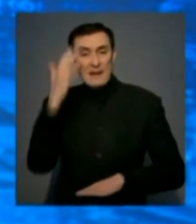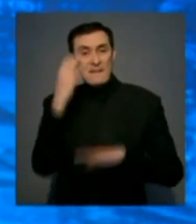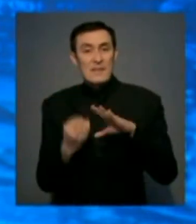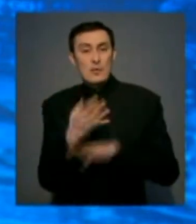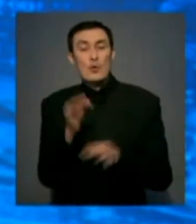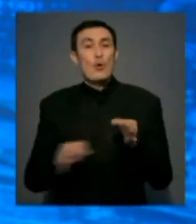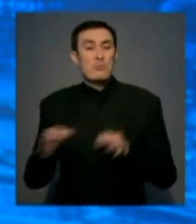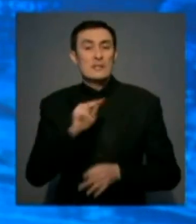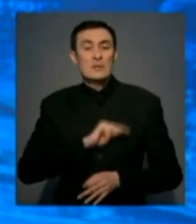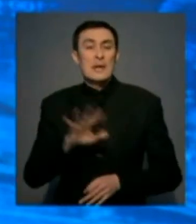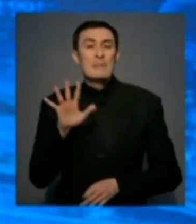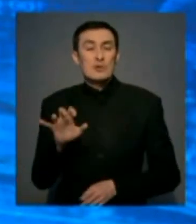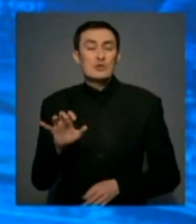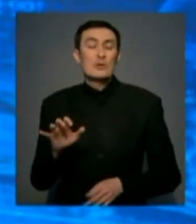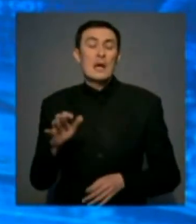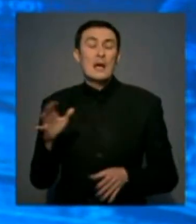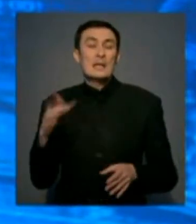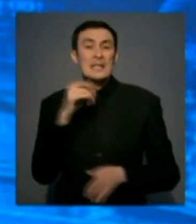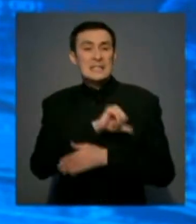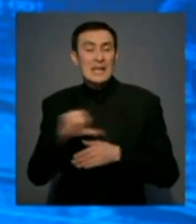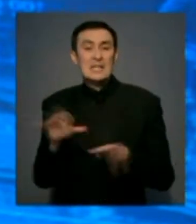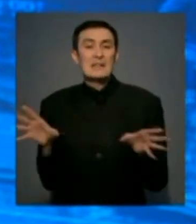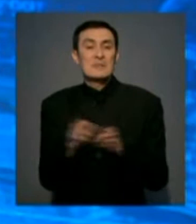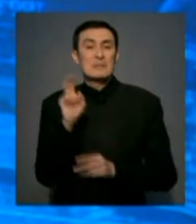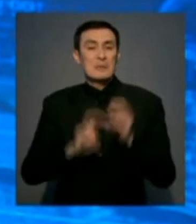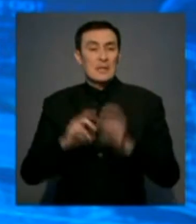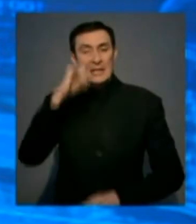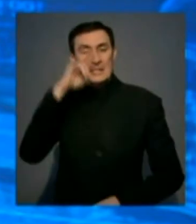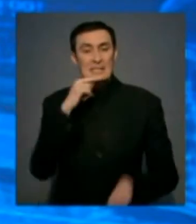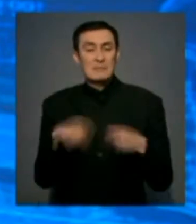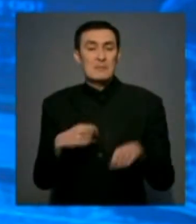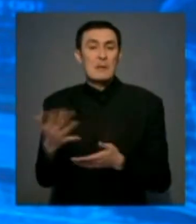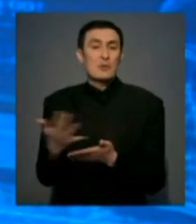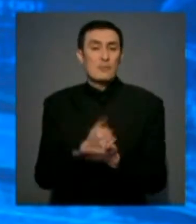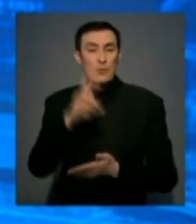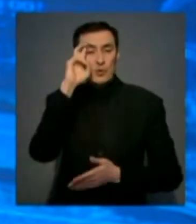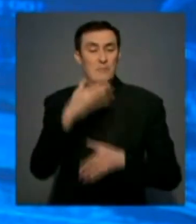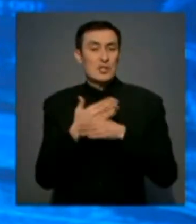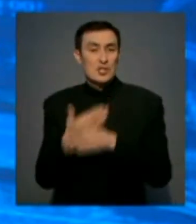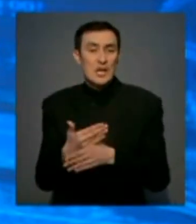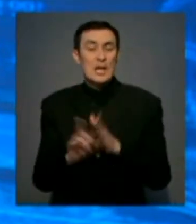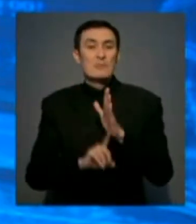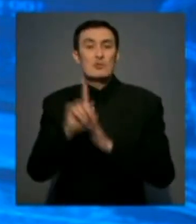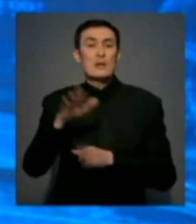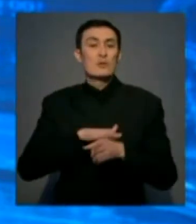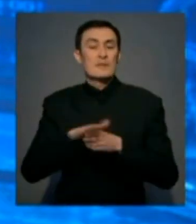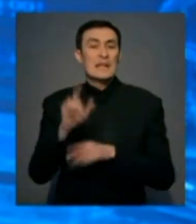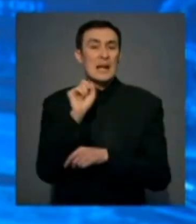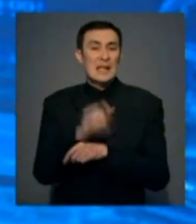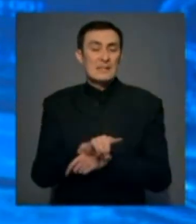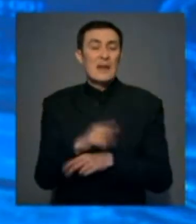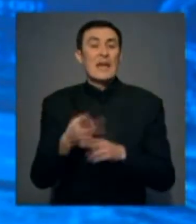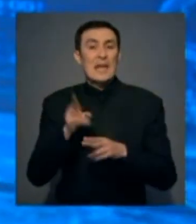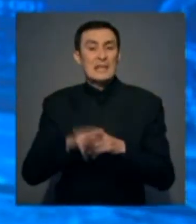регионе действует свыше 500 иностранных и совместных предприятий. Отечественные бизнесмены, получившие по господдержку, приступили к выполнению заказов